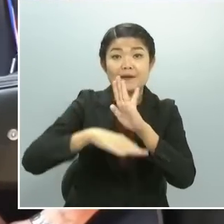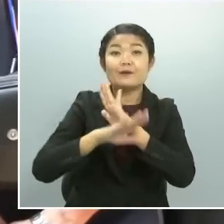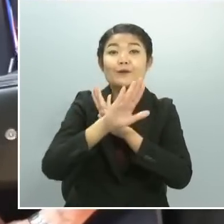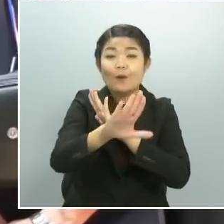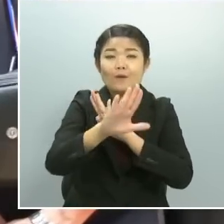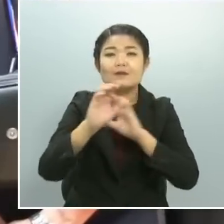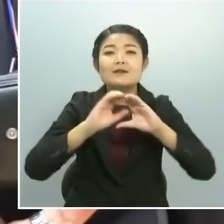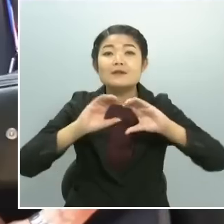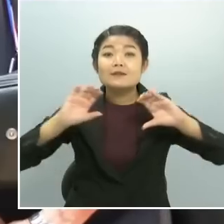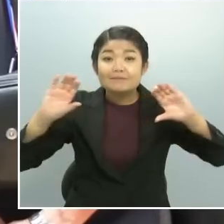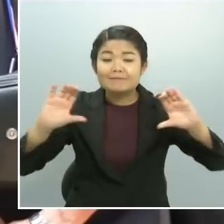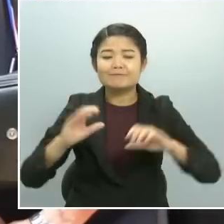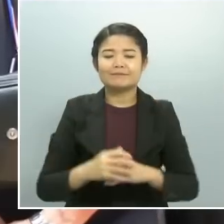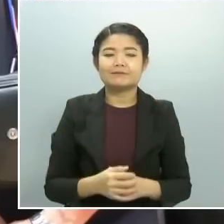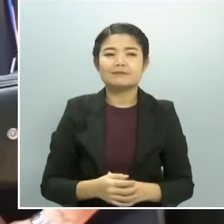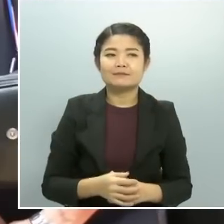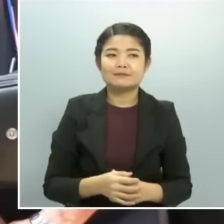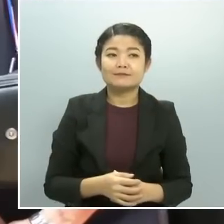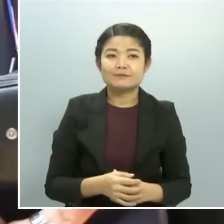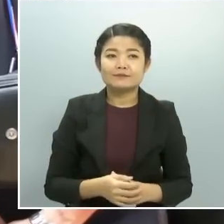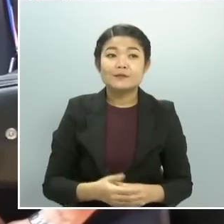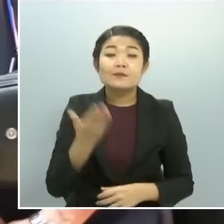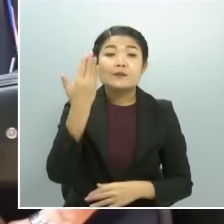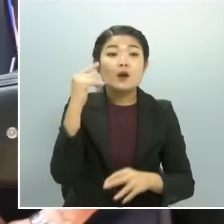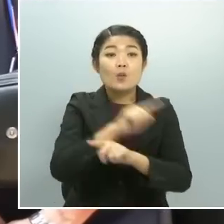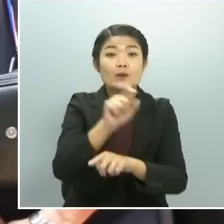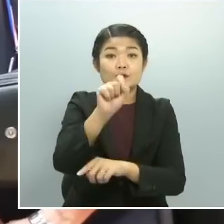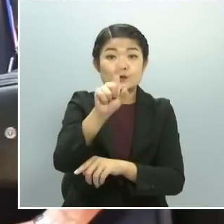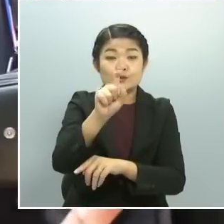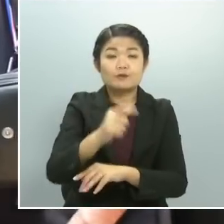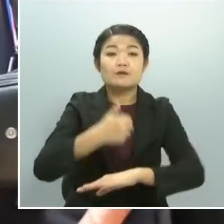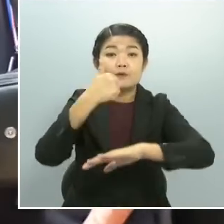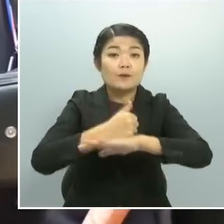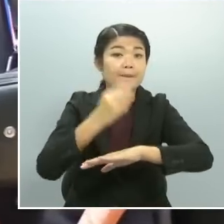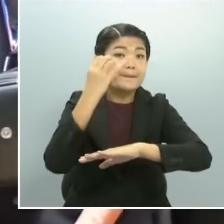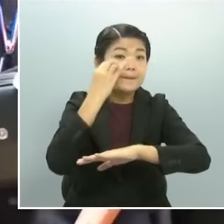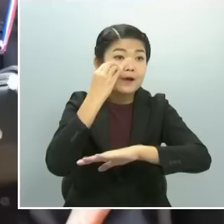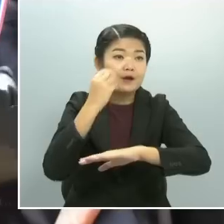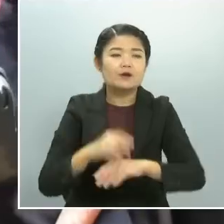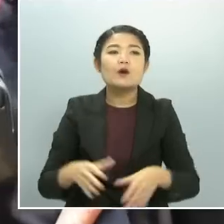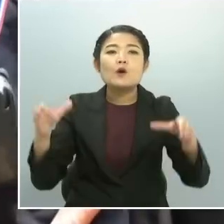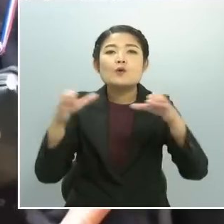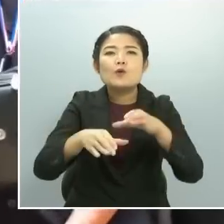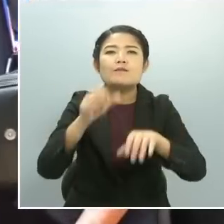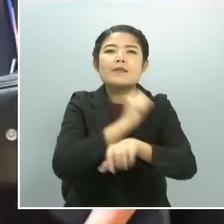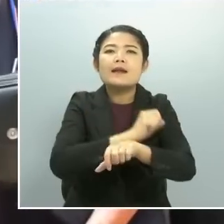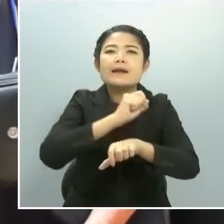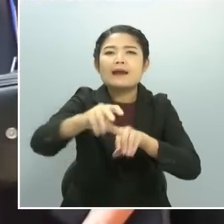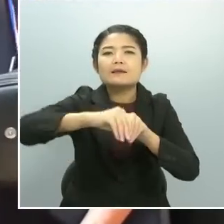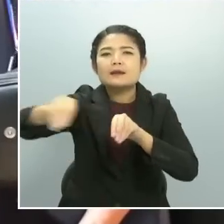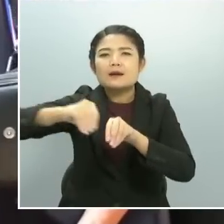ประเด็นก็คือตอนนี้เมื่อวันศุกร์ครูปรีชาไปพูดกับเครือข่ายสหภาพผู้ใช้แรงงาน